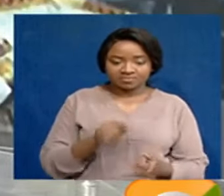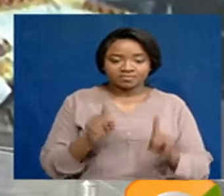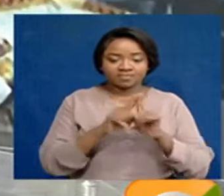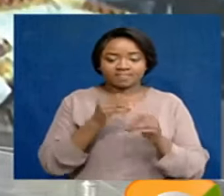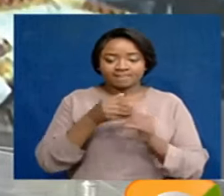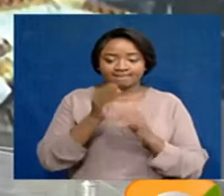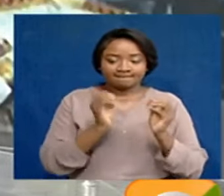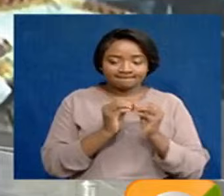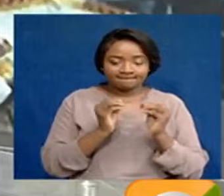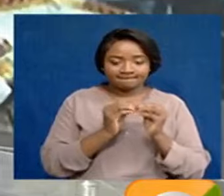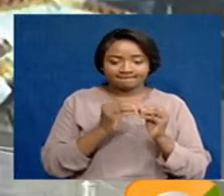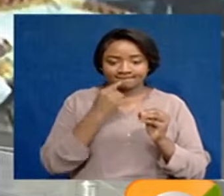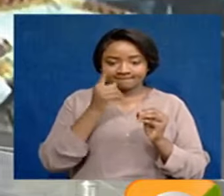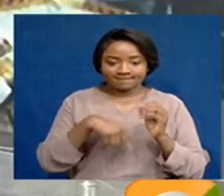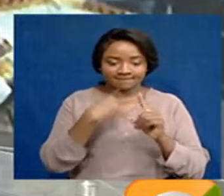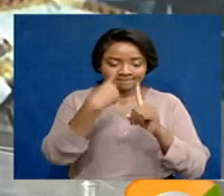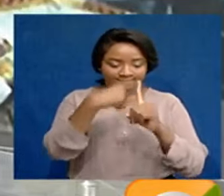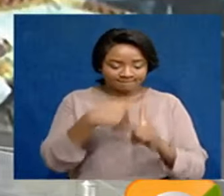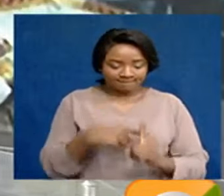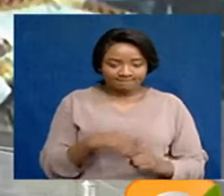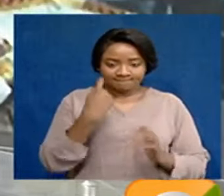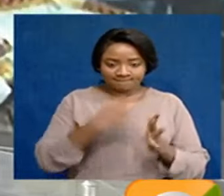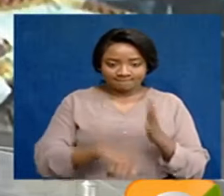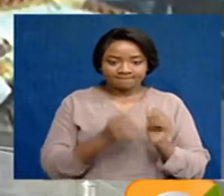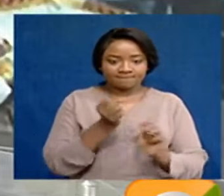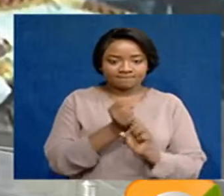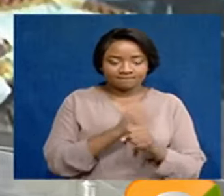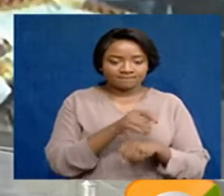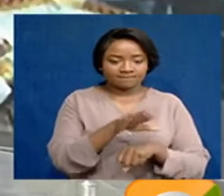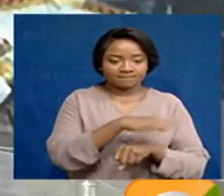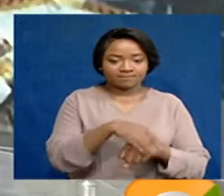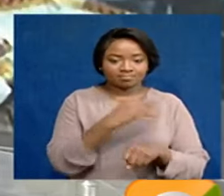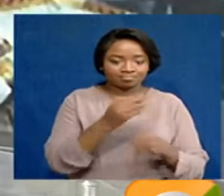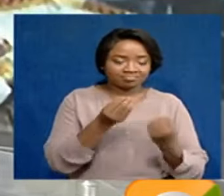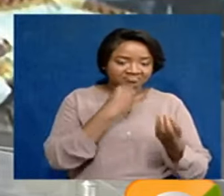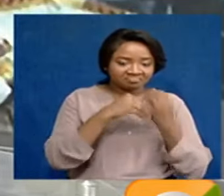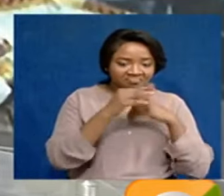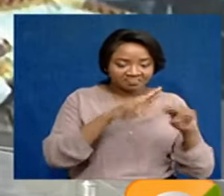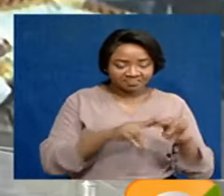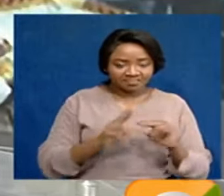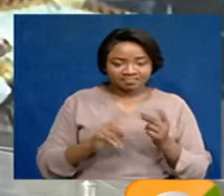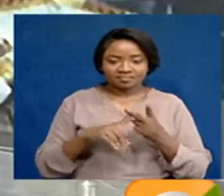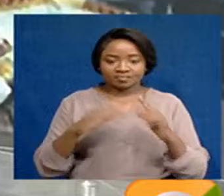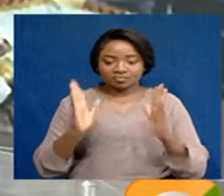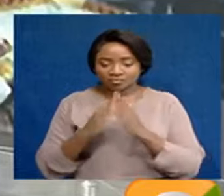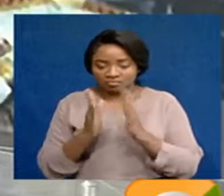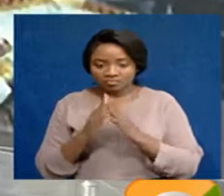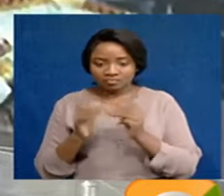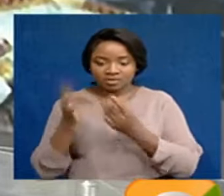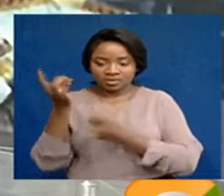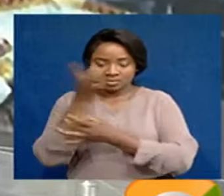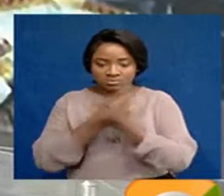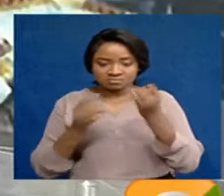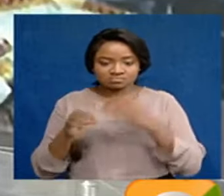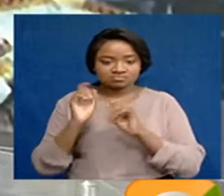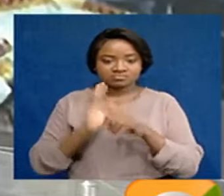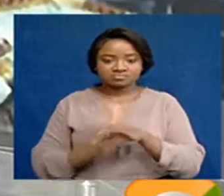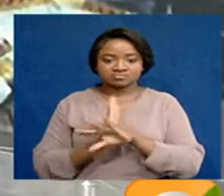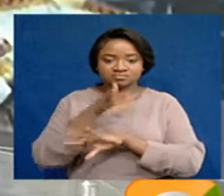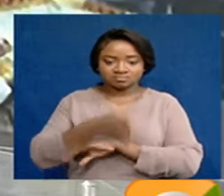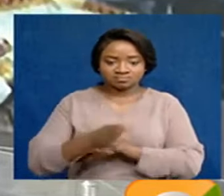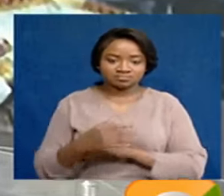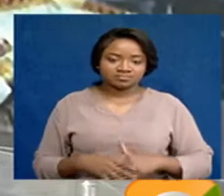walisema huenda gharama ukarabati wa sehemu ya mankuli, vyoo na hata ununuzi wa vifaa vya upambe ikapita gharama ya ujenzi wa majumba